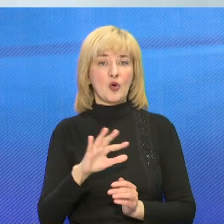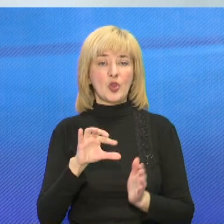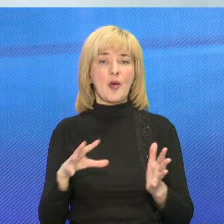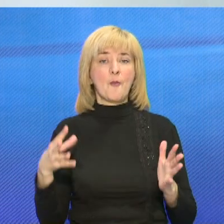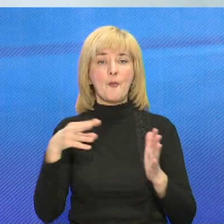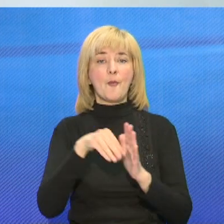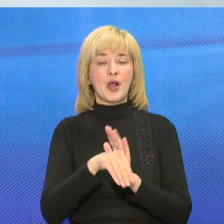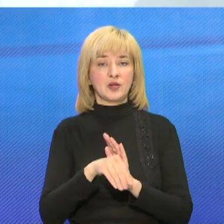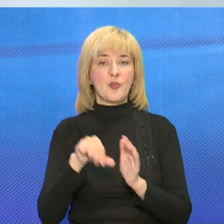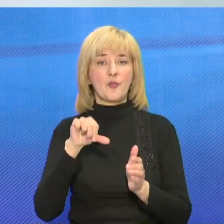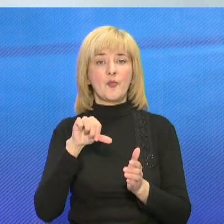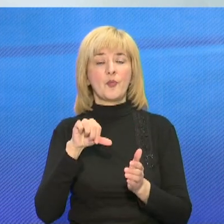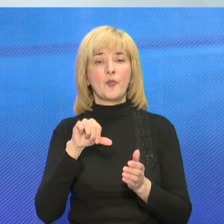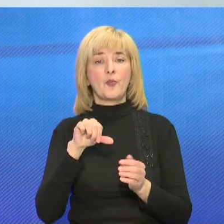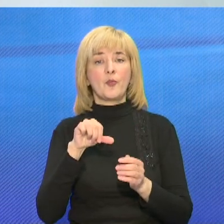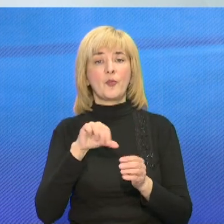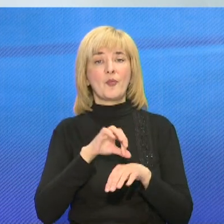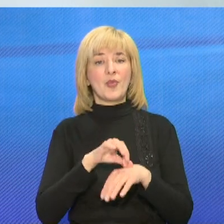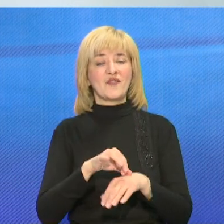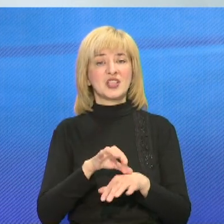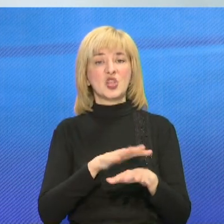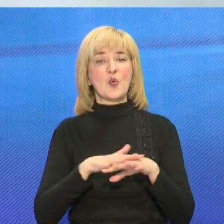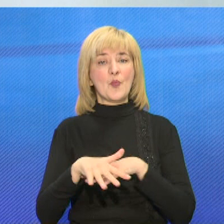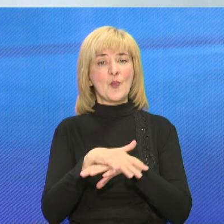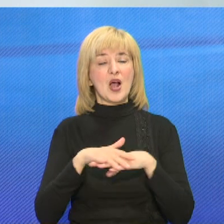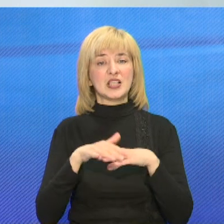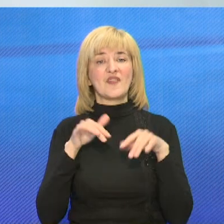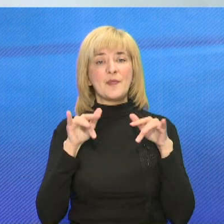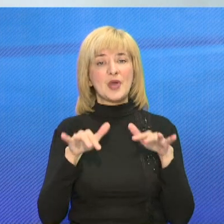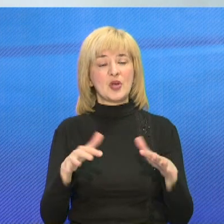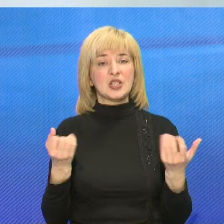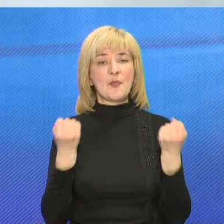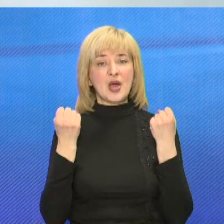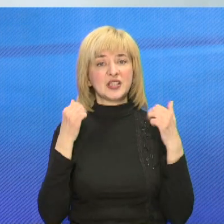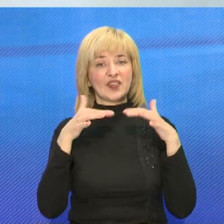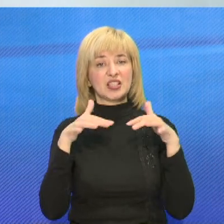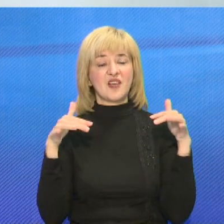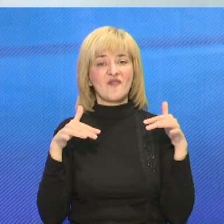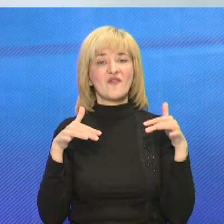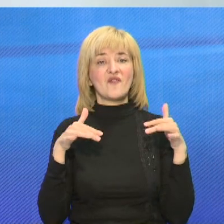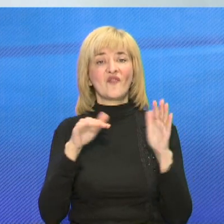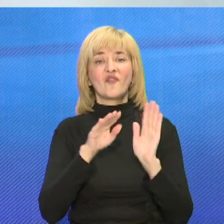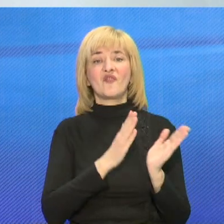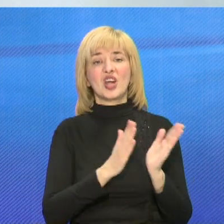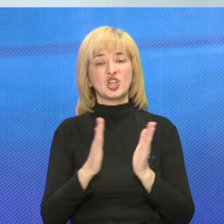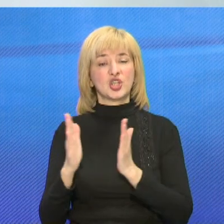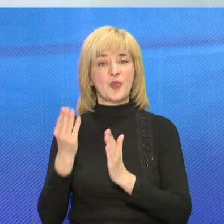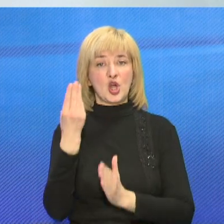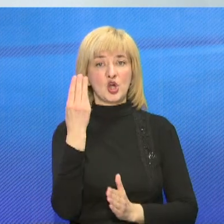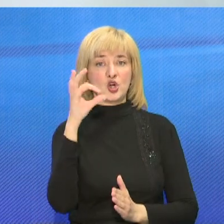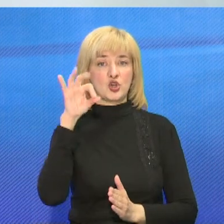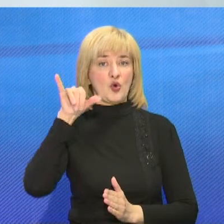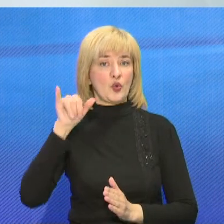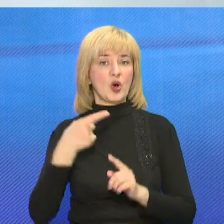проведению массовых мероприятий, спортивных, зрелищных, скажем, в режиме уже шоу, потому что мы считаем, что это